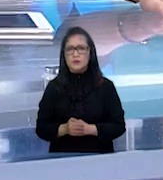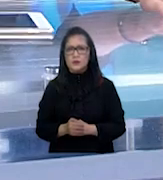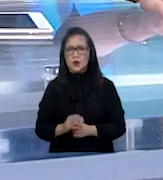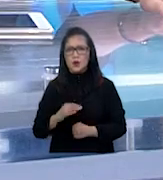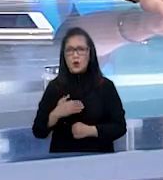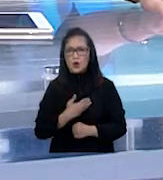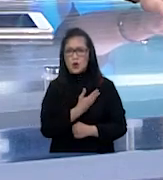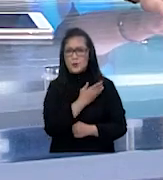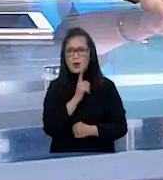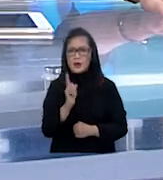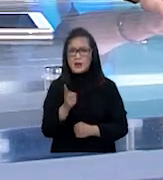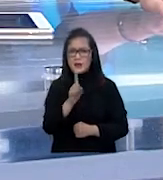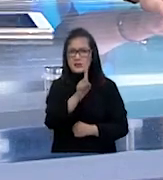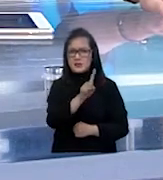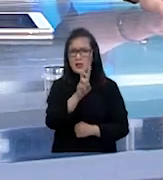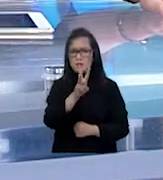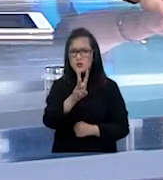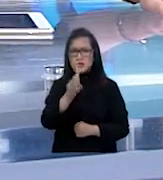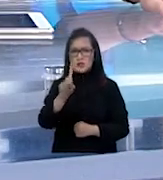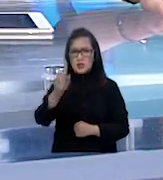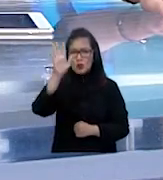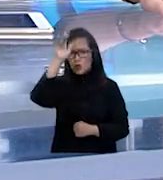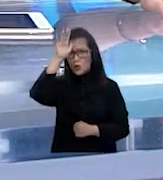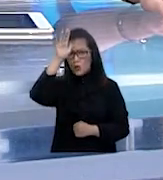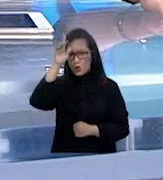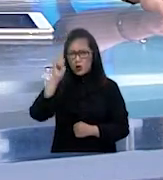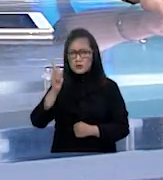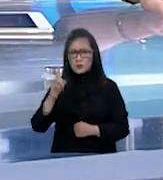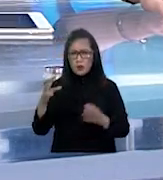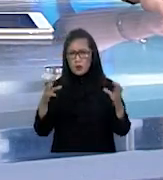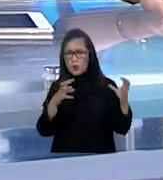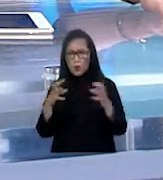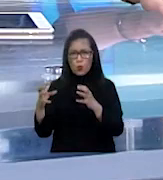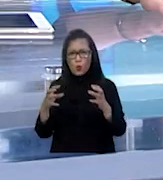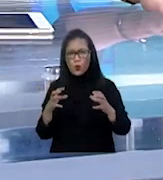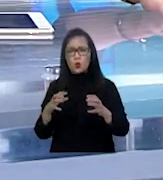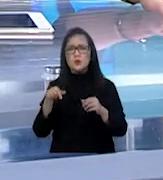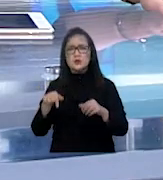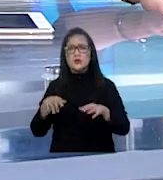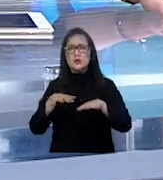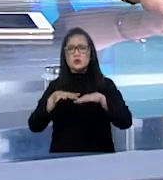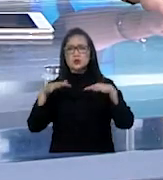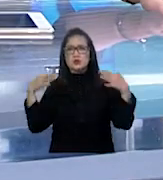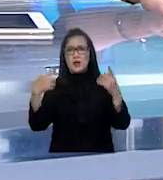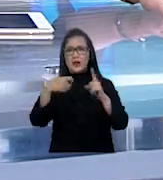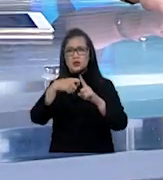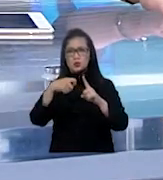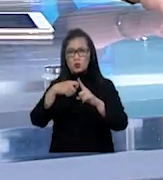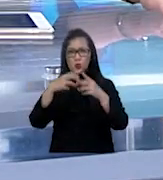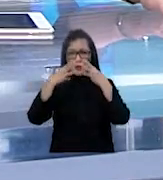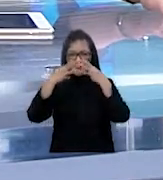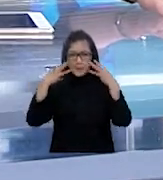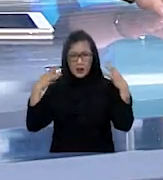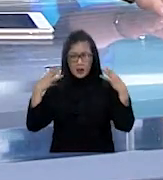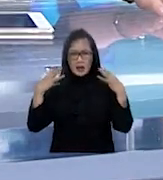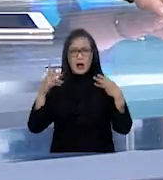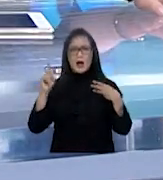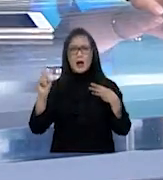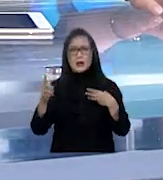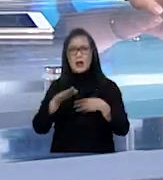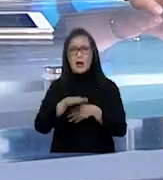Dari 131 korban jiwa akibat kerusuhan di Stadion Kanjuruhan Malang, beberapa di antaranya merupakan anak di bawah